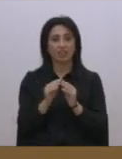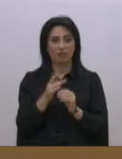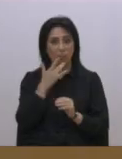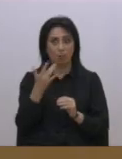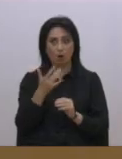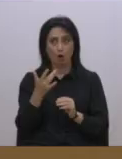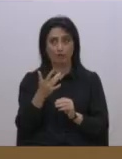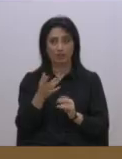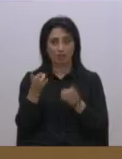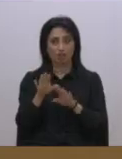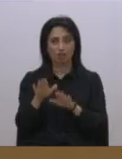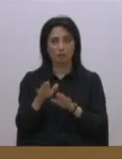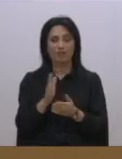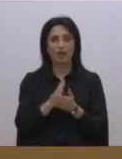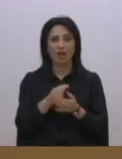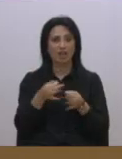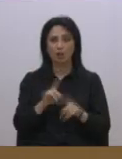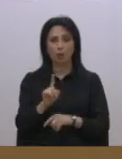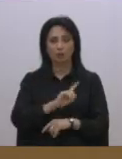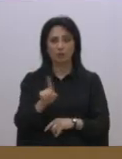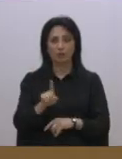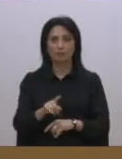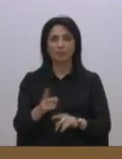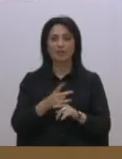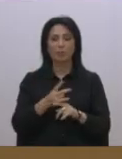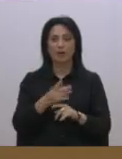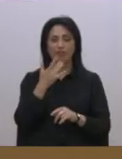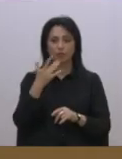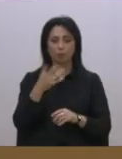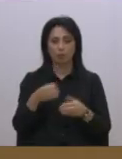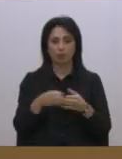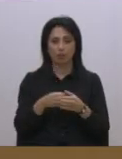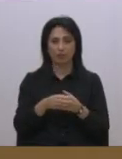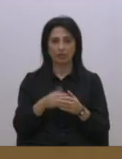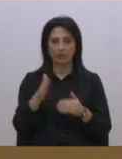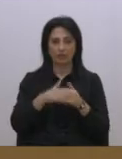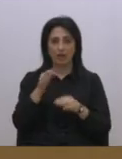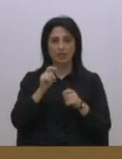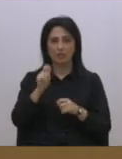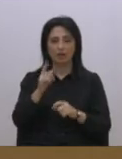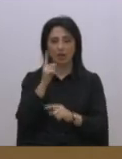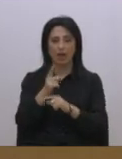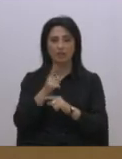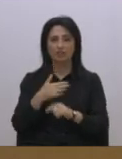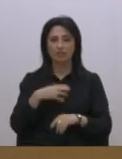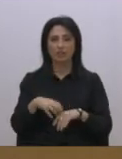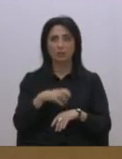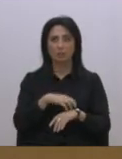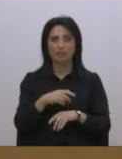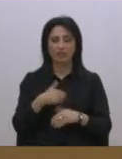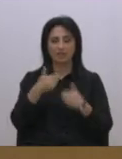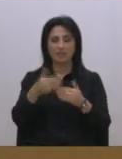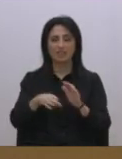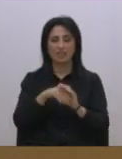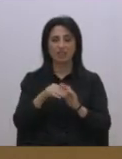პოლიტიკაში რჩებიან, არის დაუშვებელი. მავნებლური პოლიტიკური დაჯგუფების გასამართლება და აკრძალვა ჩვენი პარტიის